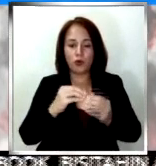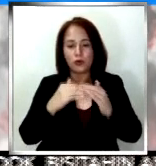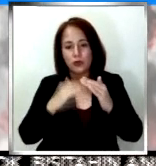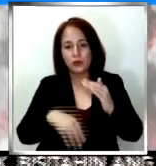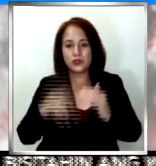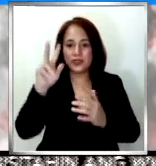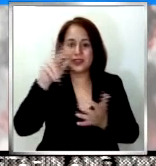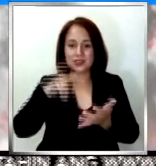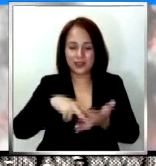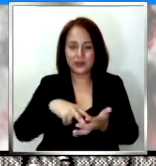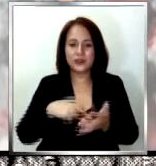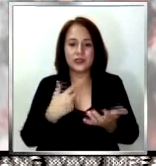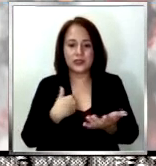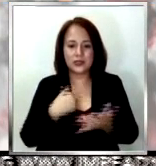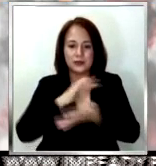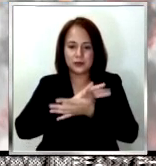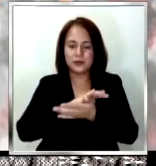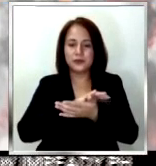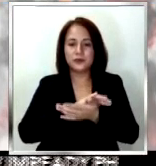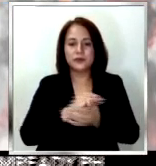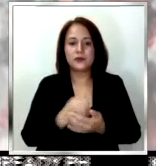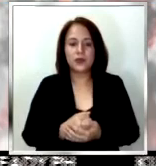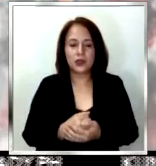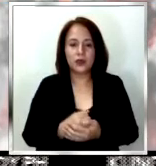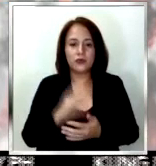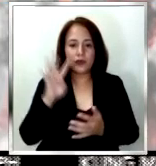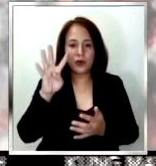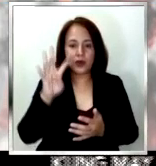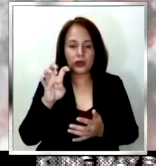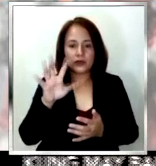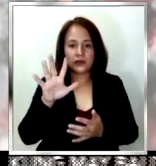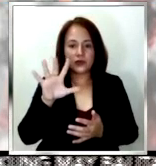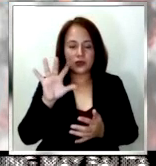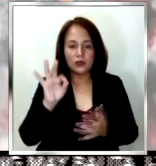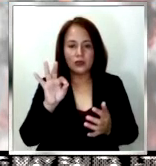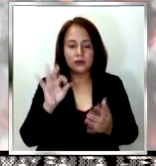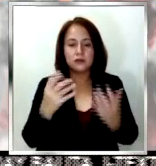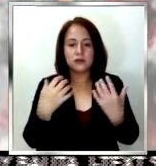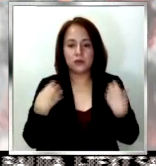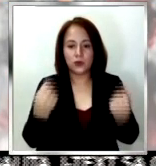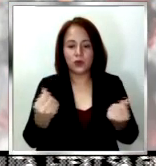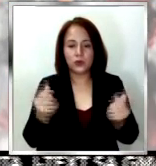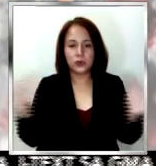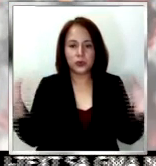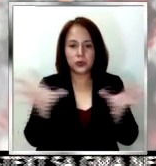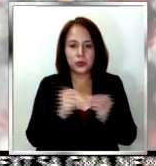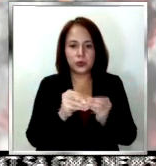cases. Nadagdaga naman ang 459 ang recoveries para sa kabuuang